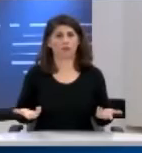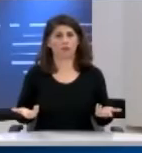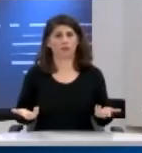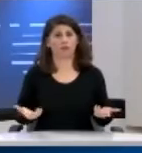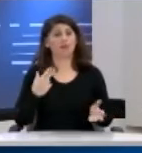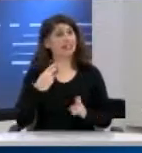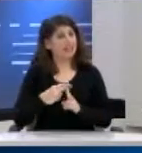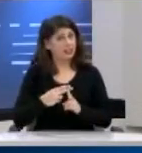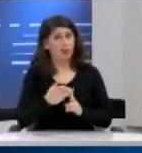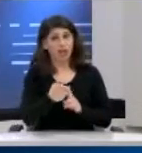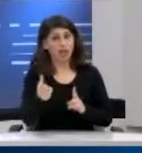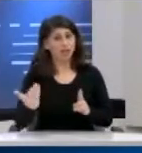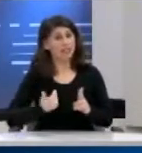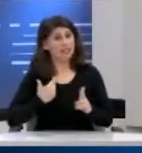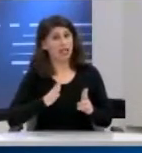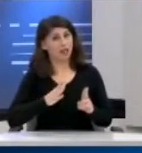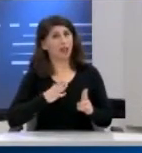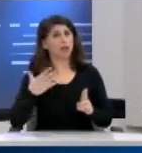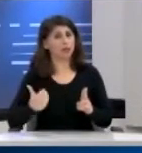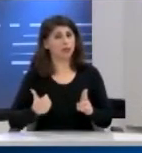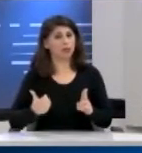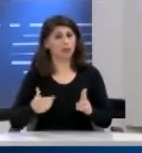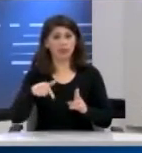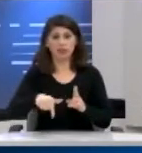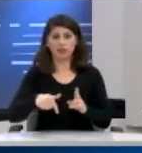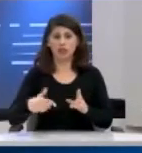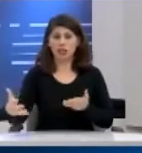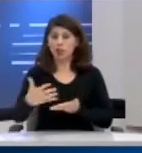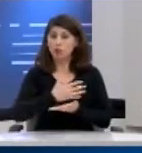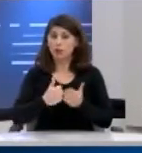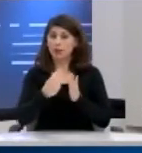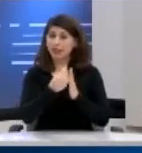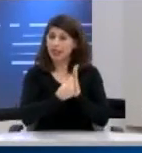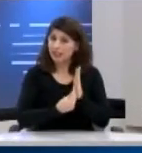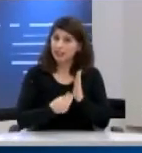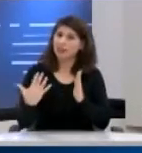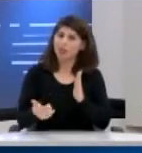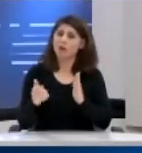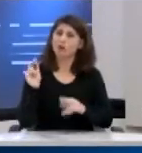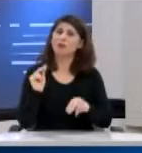κυρίως αυτοί οι νέοι άνθρωποι βρίσκονται και μέσα σε αυτά τα εισοδηματικά κριτήρια τα οποία έχουμε θεσπίσει.